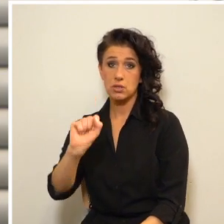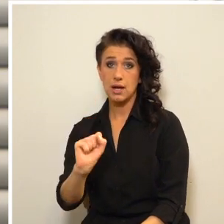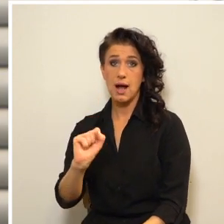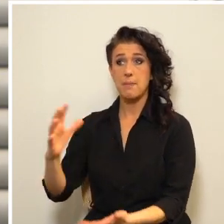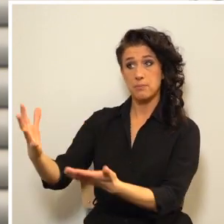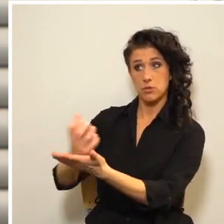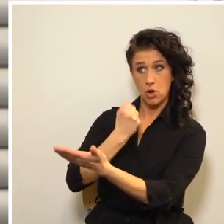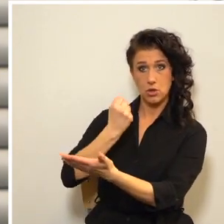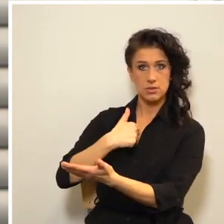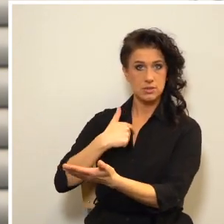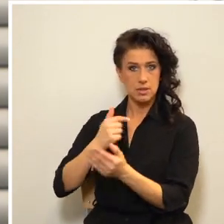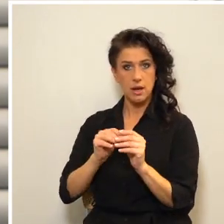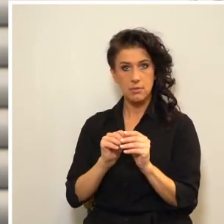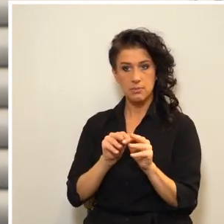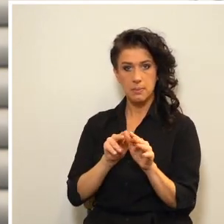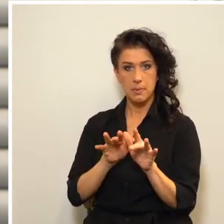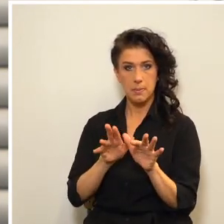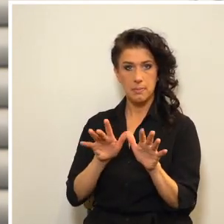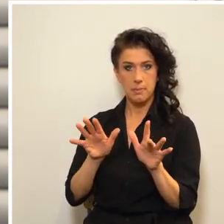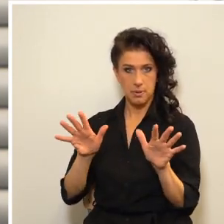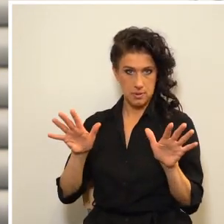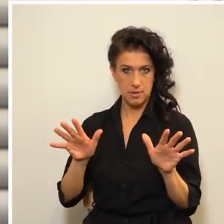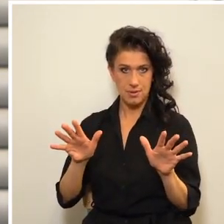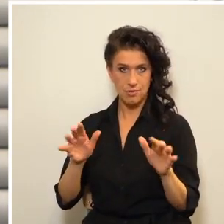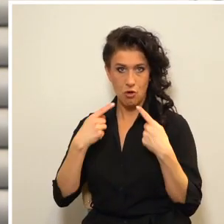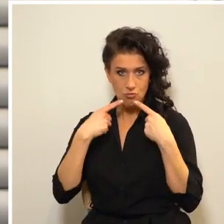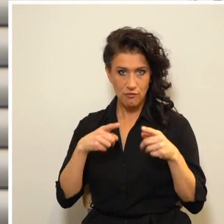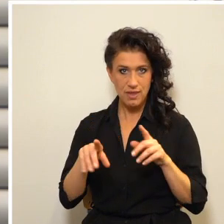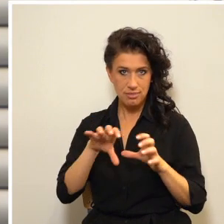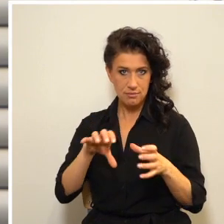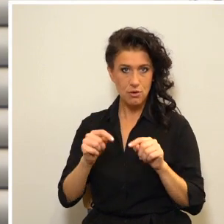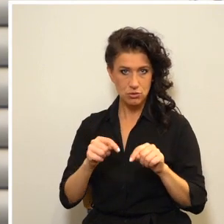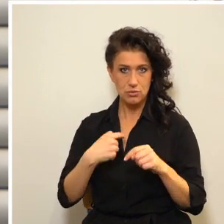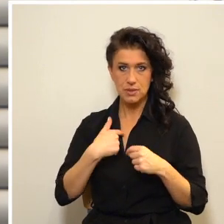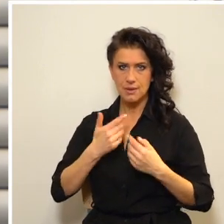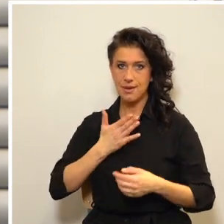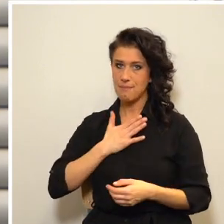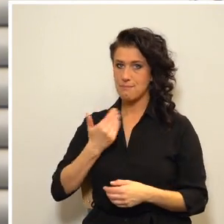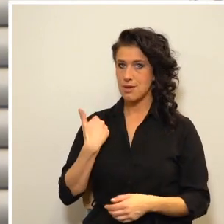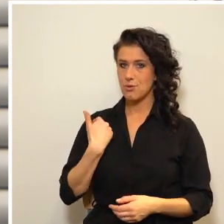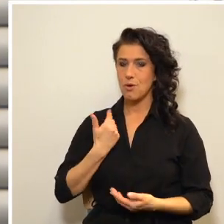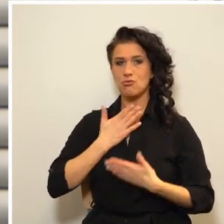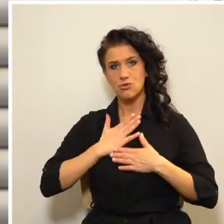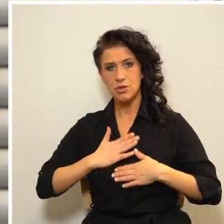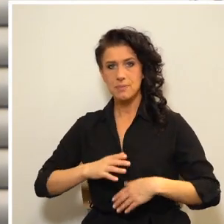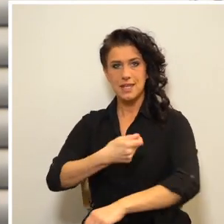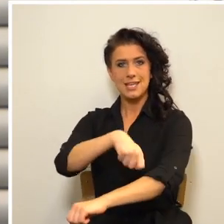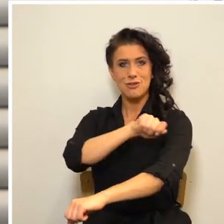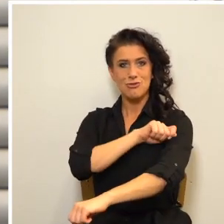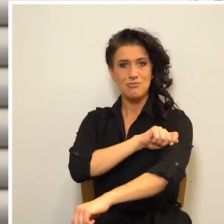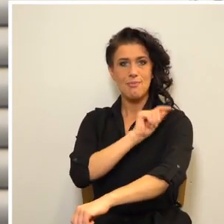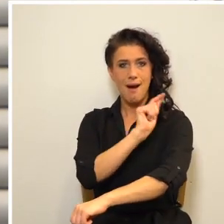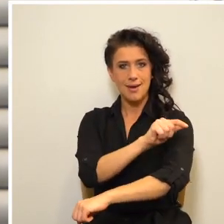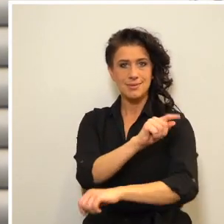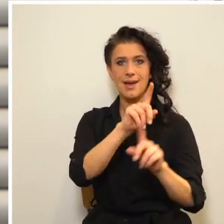po prostu urosnąć w odpowiedni sposób na to miałem dużą przyjemność być włączonym w takie badanie u moich hiszpańskich kolegów Tak